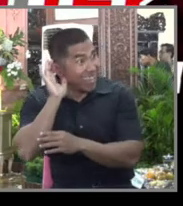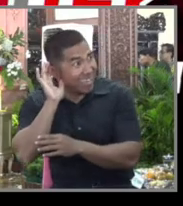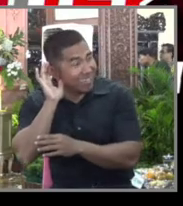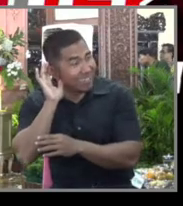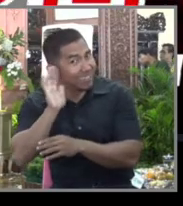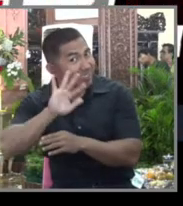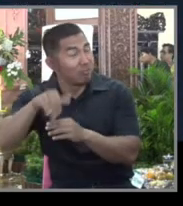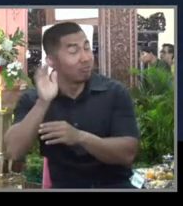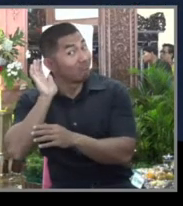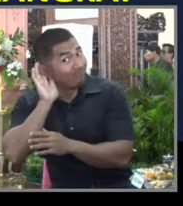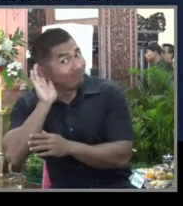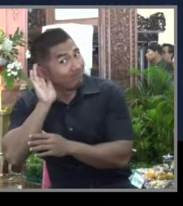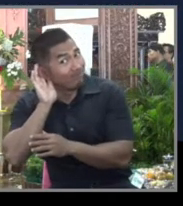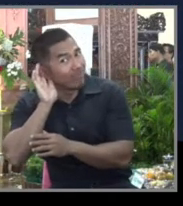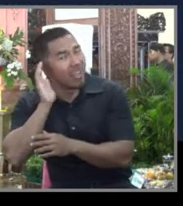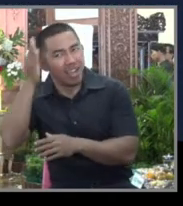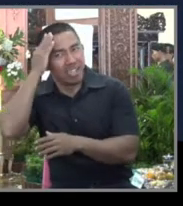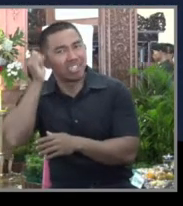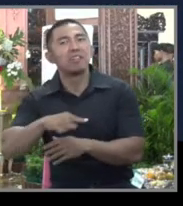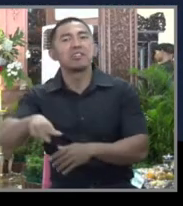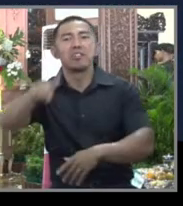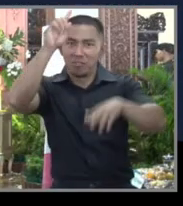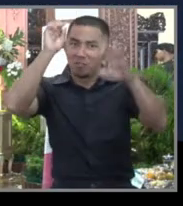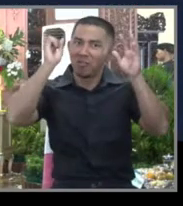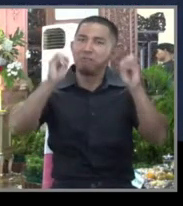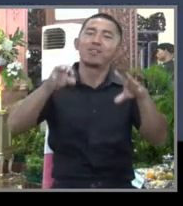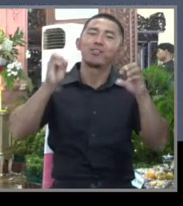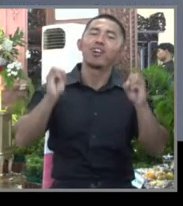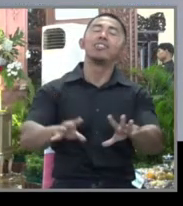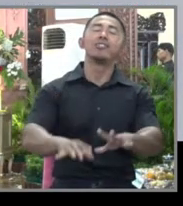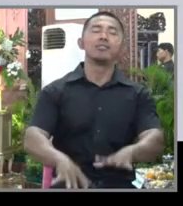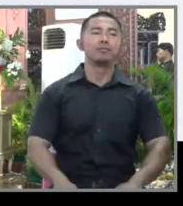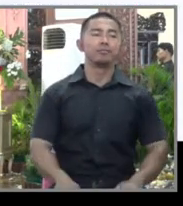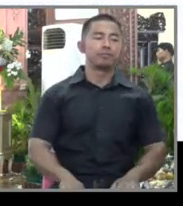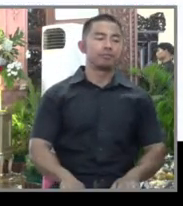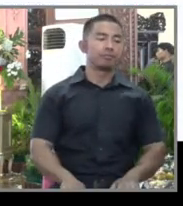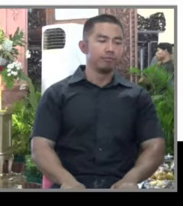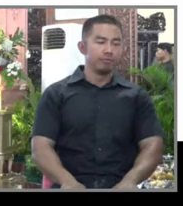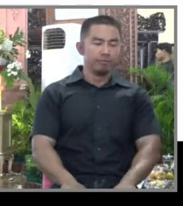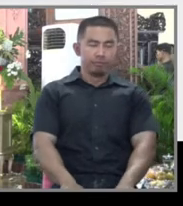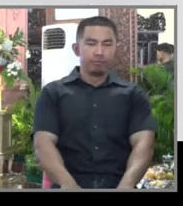langsung atau masukkan panjenengan Assalamualaikum warahmatullahi wabarakatuh